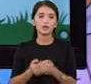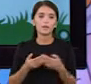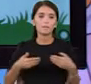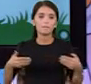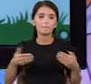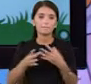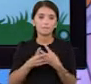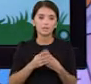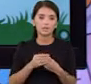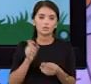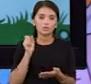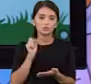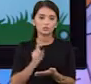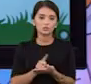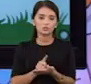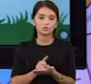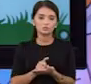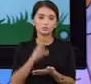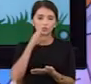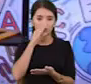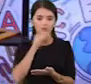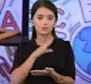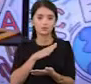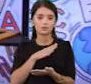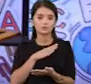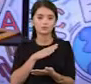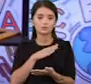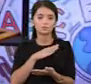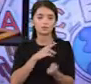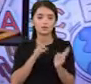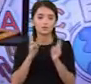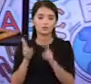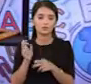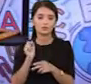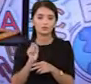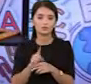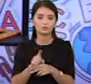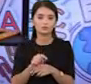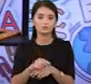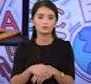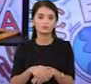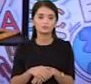Biz birgalikda bu topshirig'ini ham uddaladik. Endi navbatdagi topshiriq.